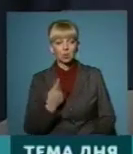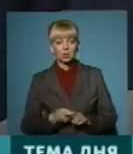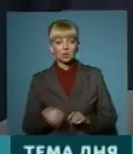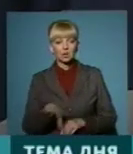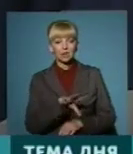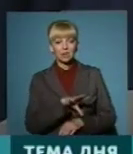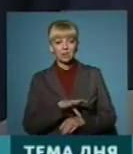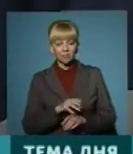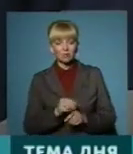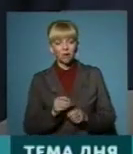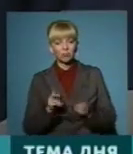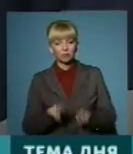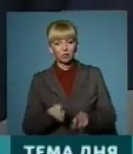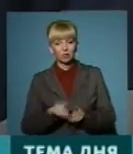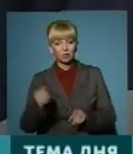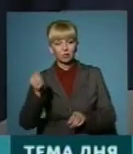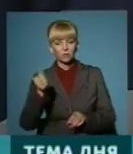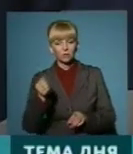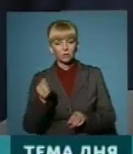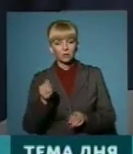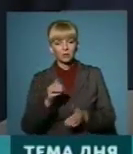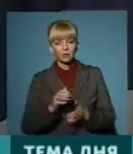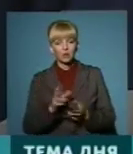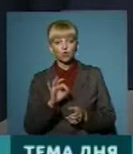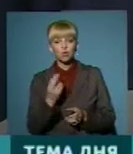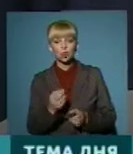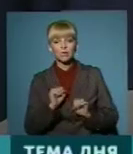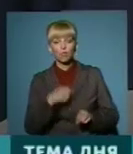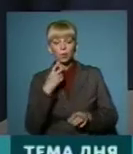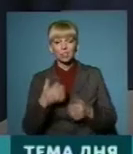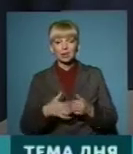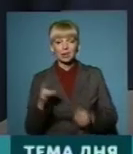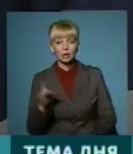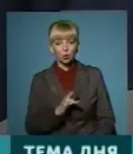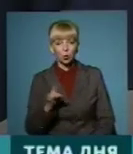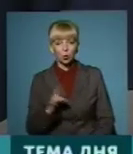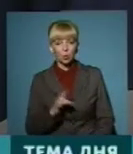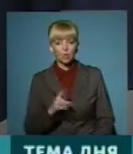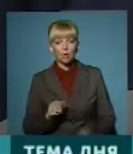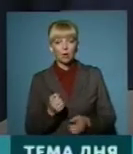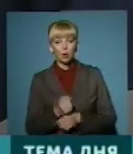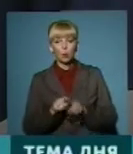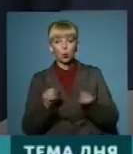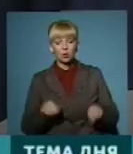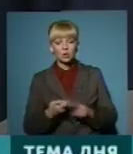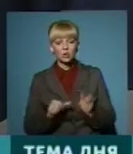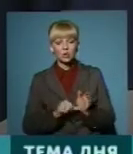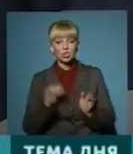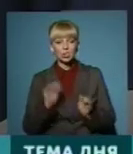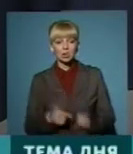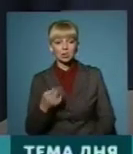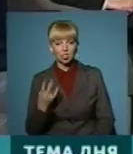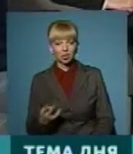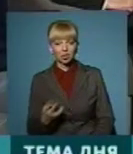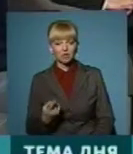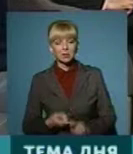є відлуння у цього Чорнобиля. Соцзахист каже, що середні розміри путівки – це 6 тисяч гривень. Так.